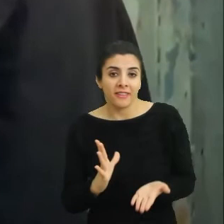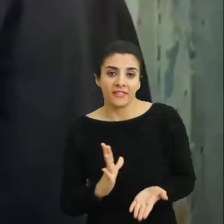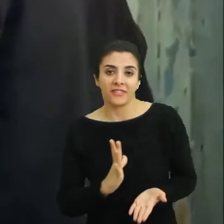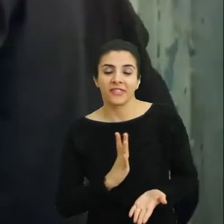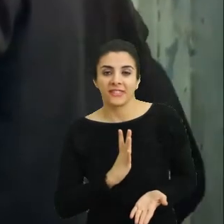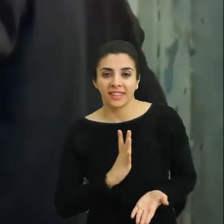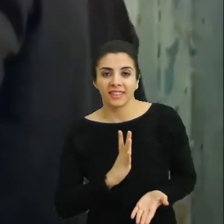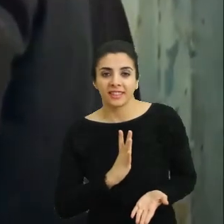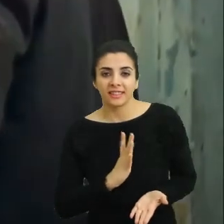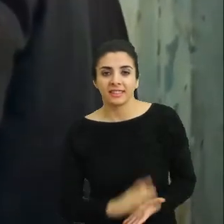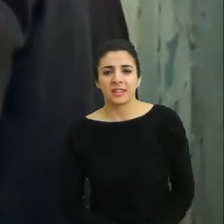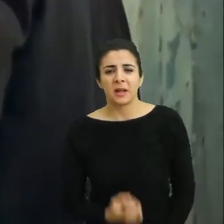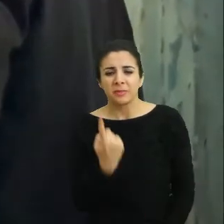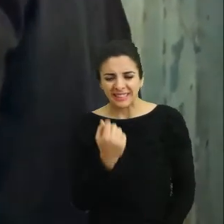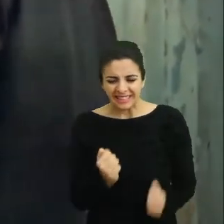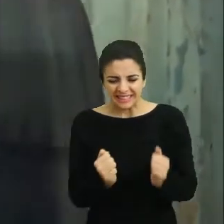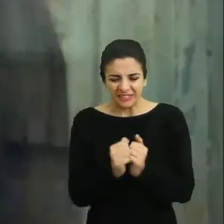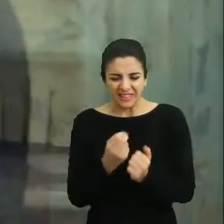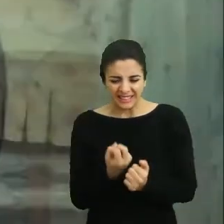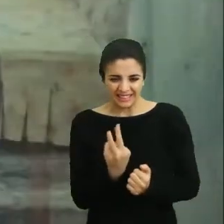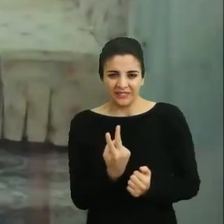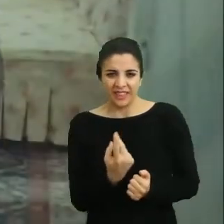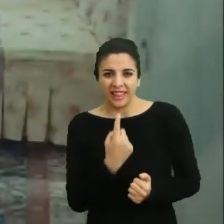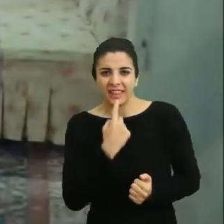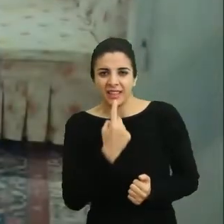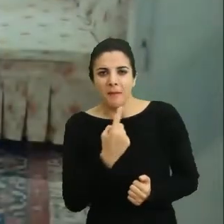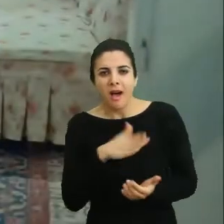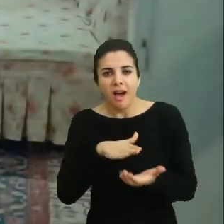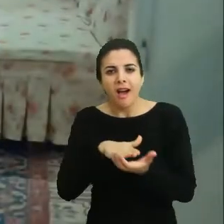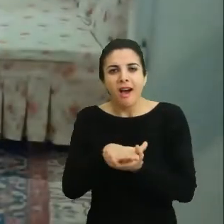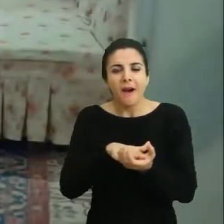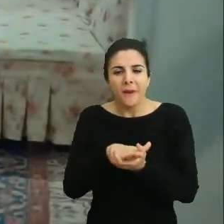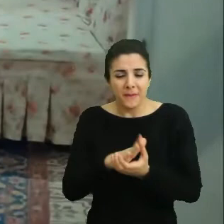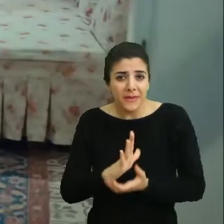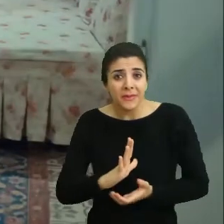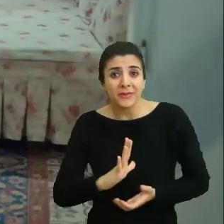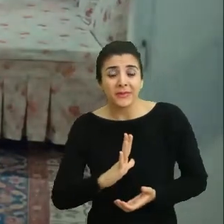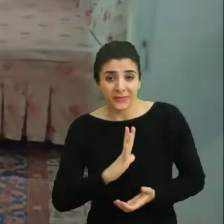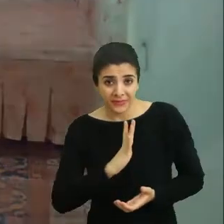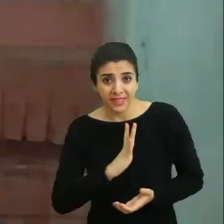Acep nesi var bir çift